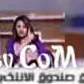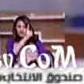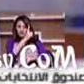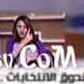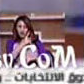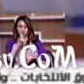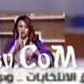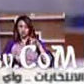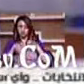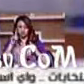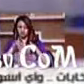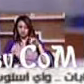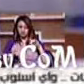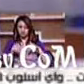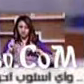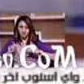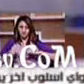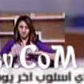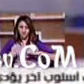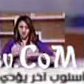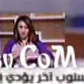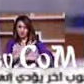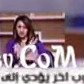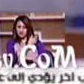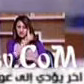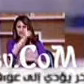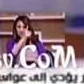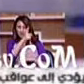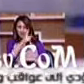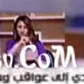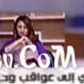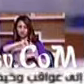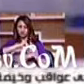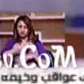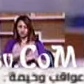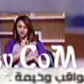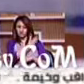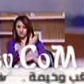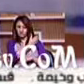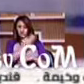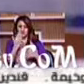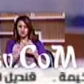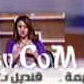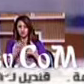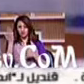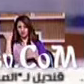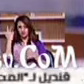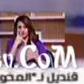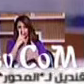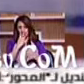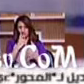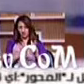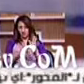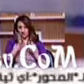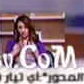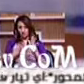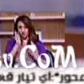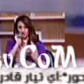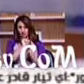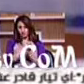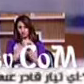للنظام داخل قاعه محكمه الاسماعيليه اللي كانت بتنظر النهارده قضيه هروب المساجين من سجن وادي نطرون اثناء